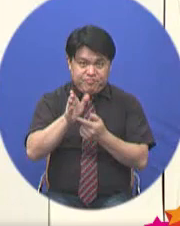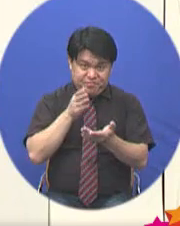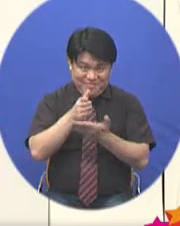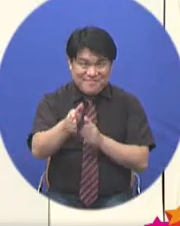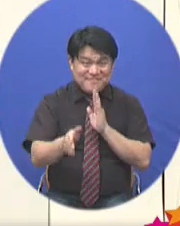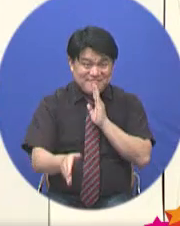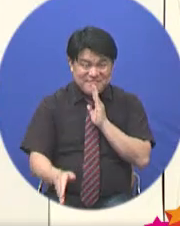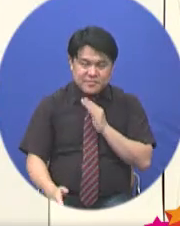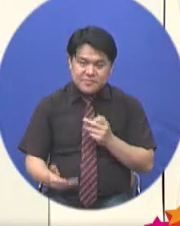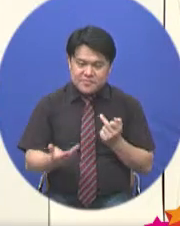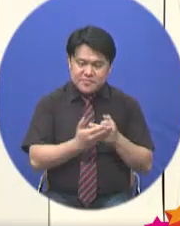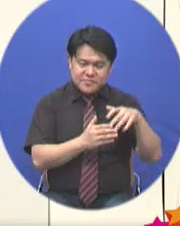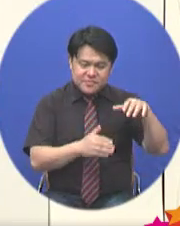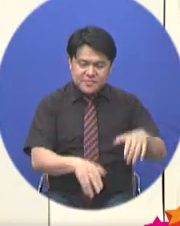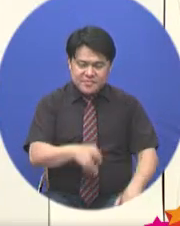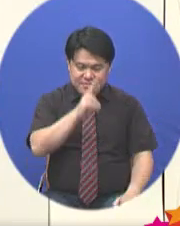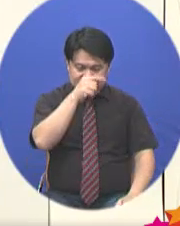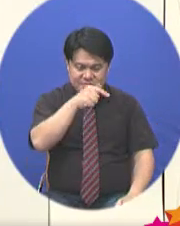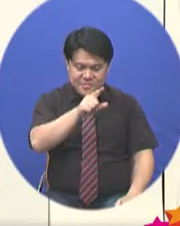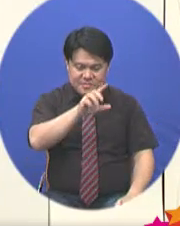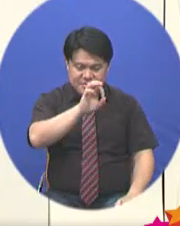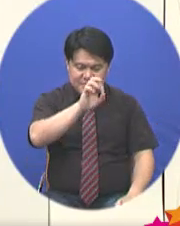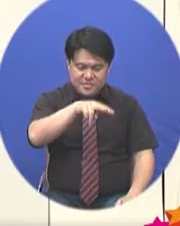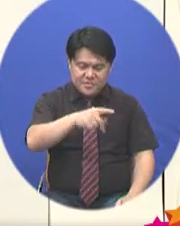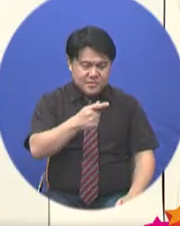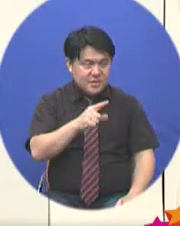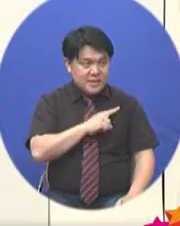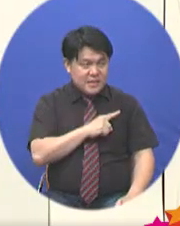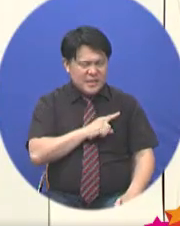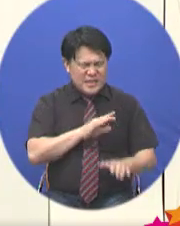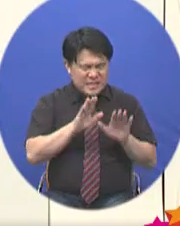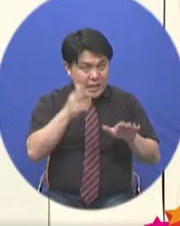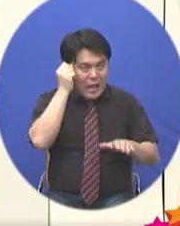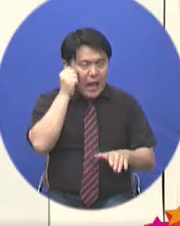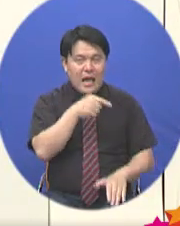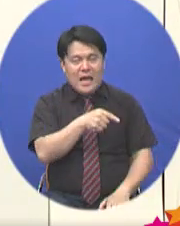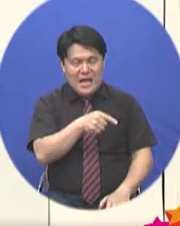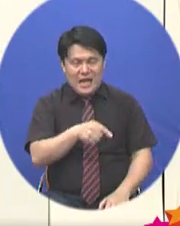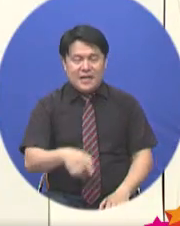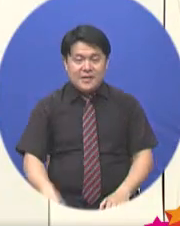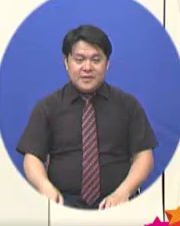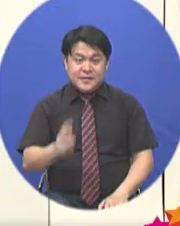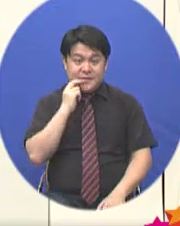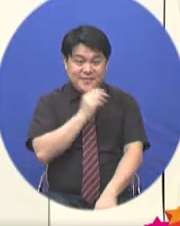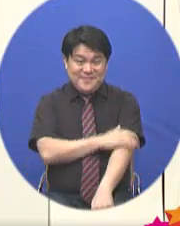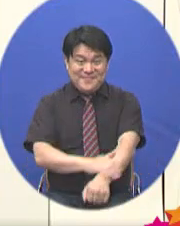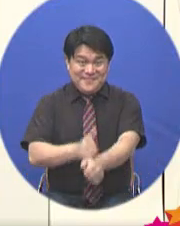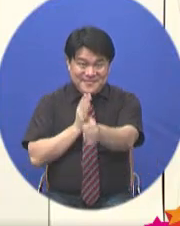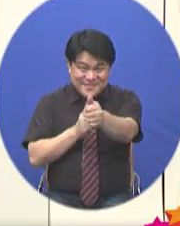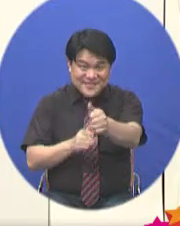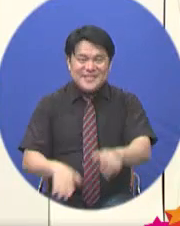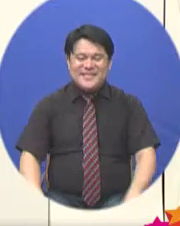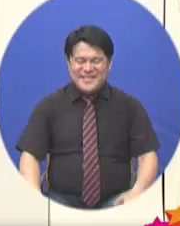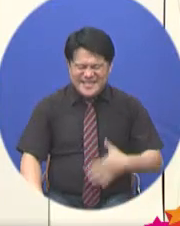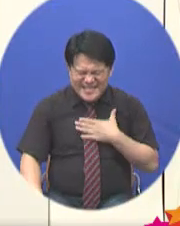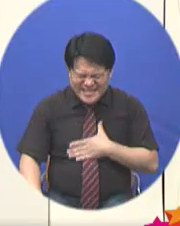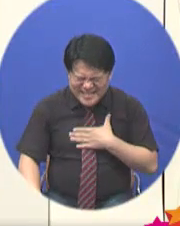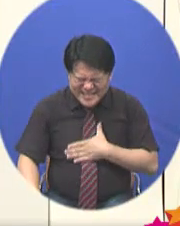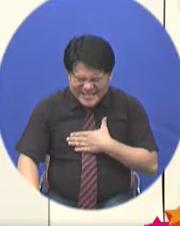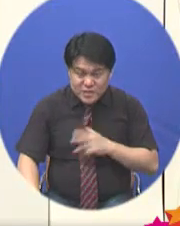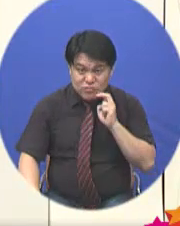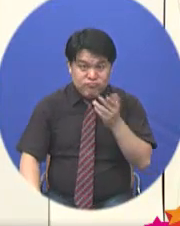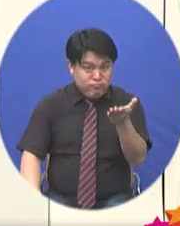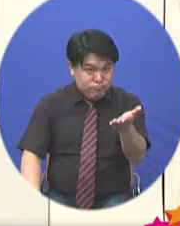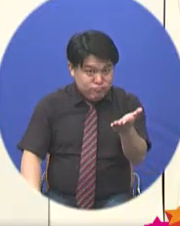네. 아까 제주에는 박가윤 씨인데 생각이 이렇게 안 나셨어요. 맞아, 맞아. 자, 오늘 예, 노래 잘 불러주세요. 예, 예, 예. 네,